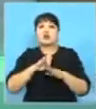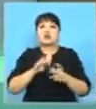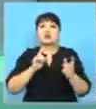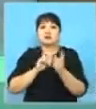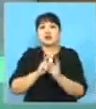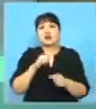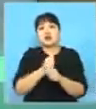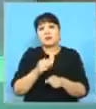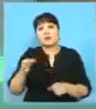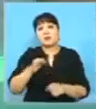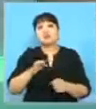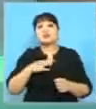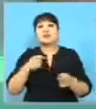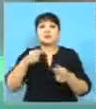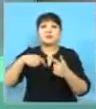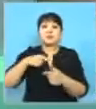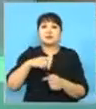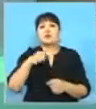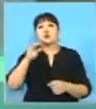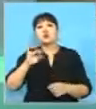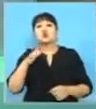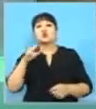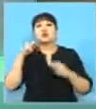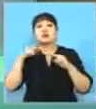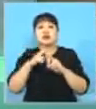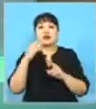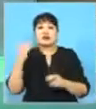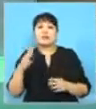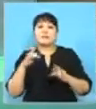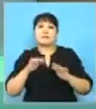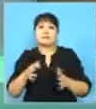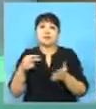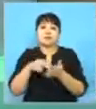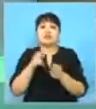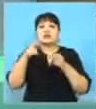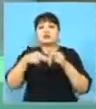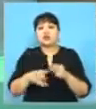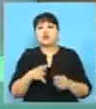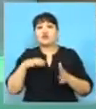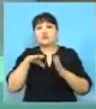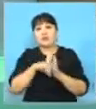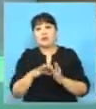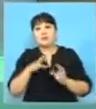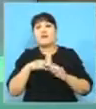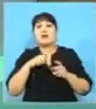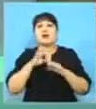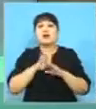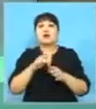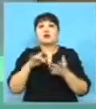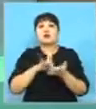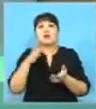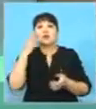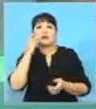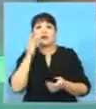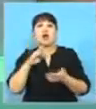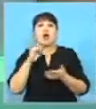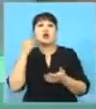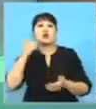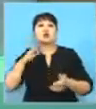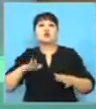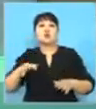встречи акима области с предпринимателями из южной столицы. Мероприятие стало завершающим в рамках проведения Дней города Алматы в